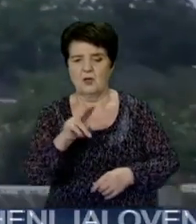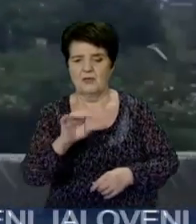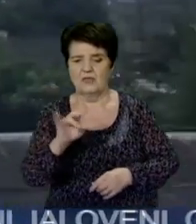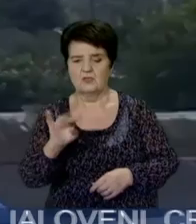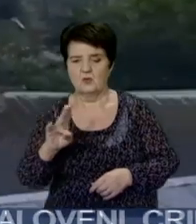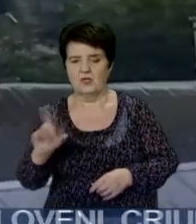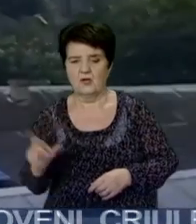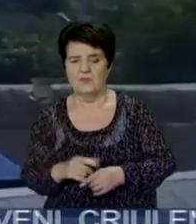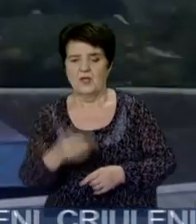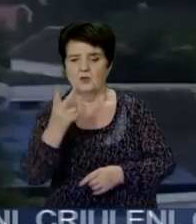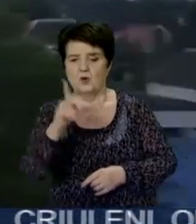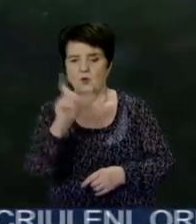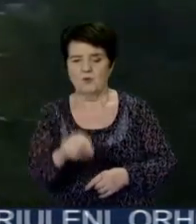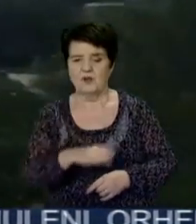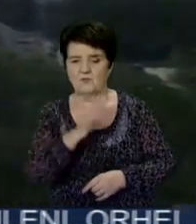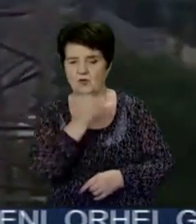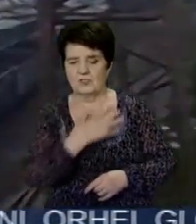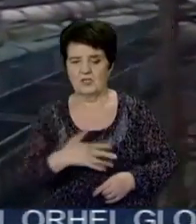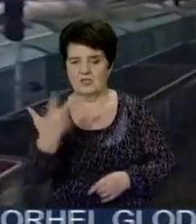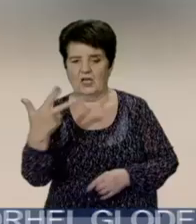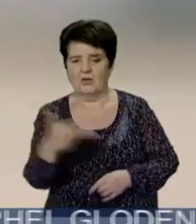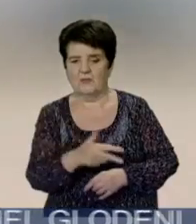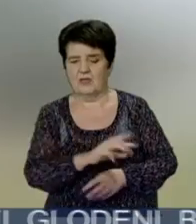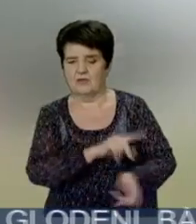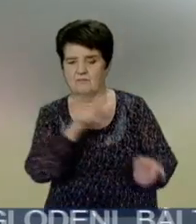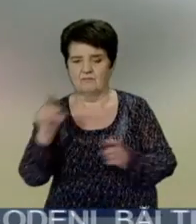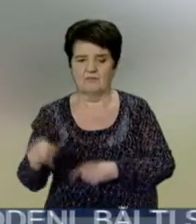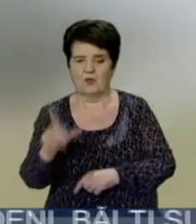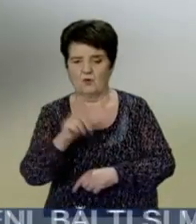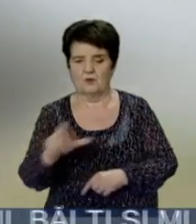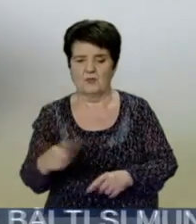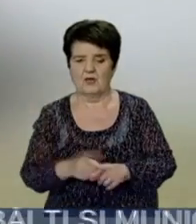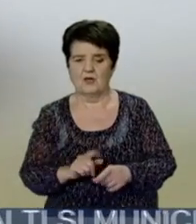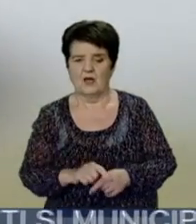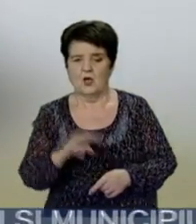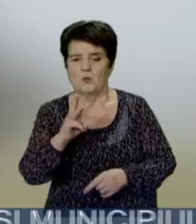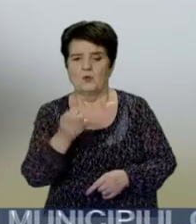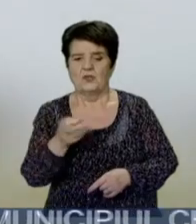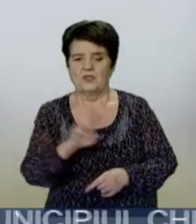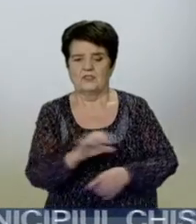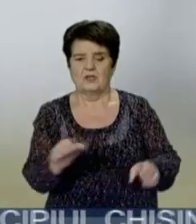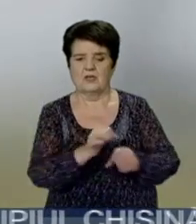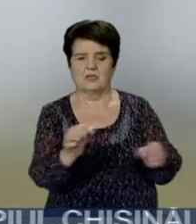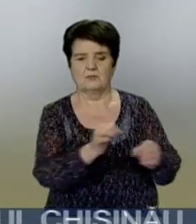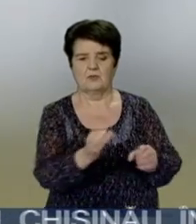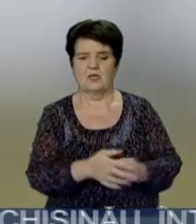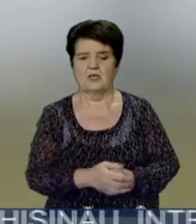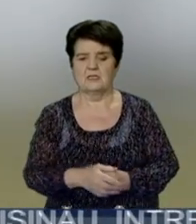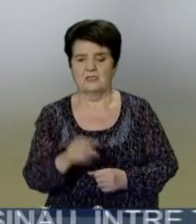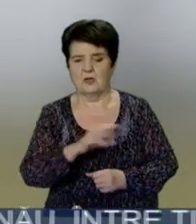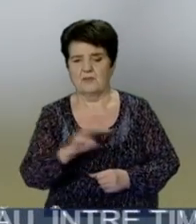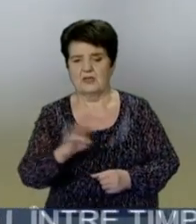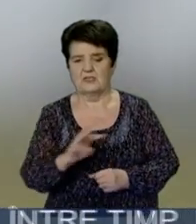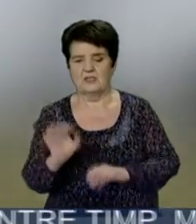2 oameni au fost răniți, iar alte peste 3.000 de persoane au fost evacuate din împrejurimi în timp ce muniția continua să explodeze. Ministerul Rus